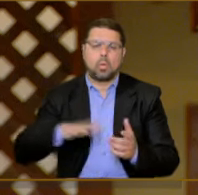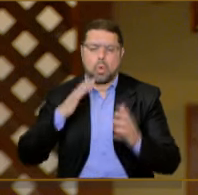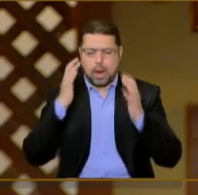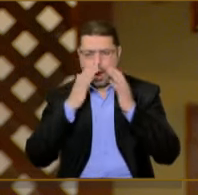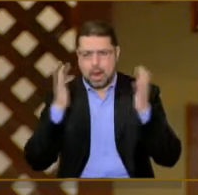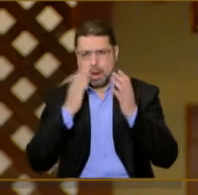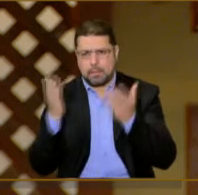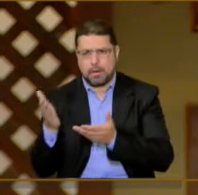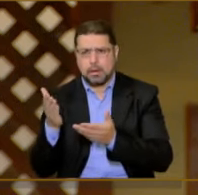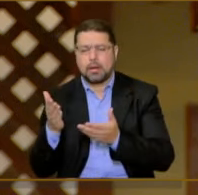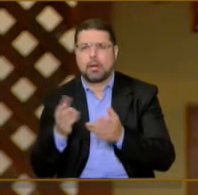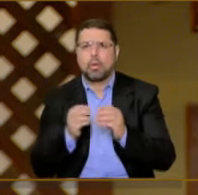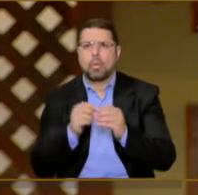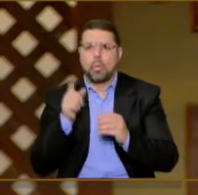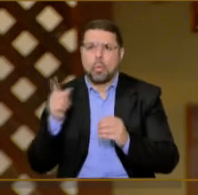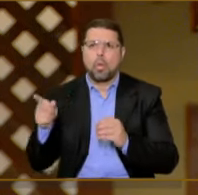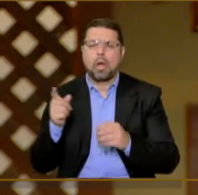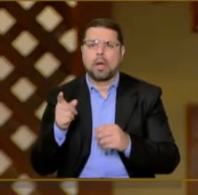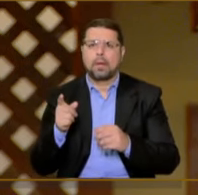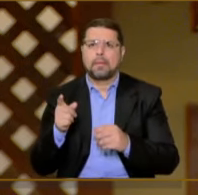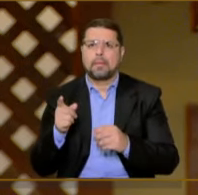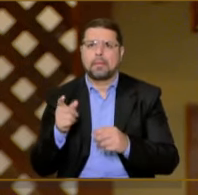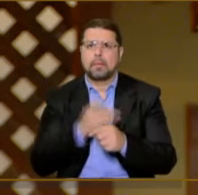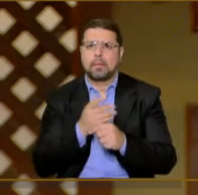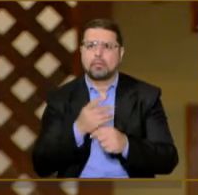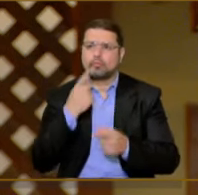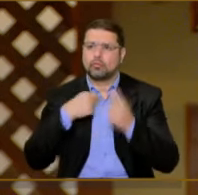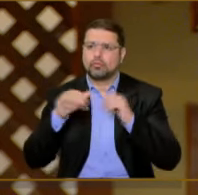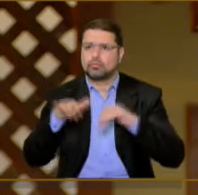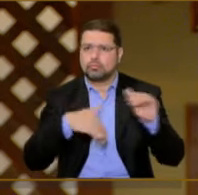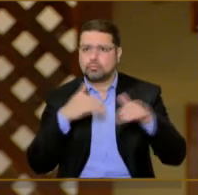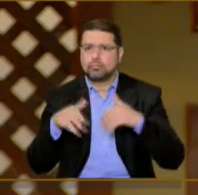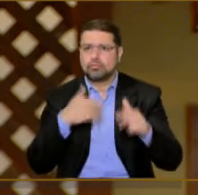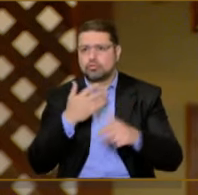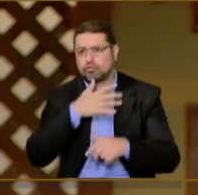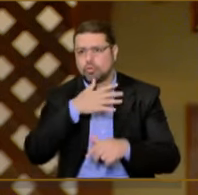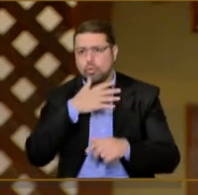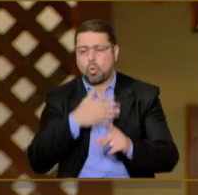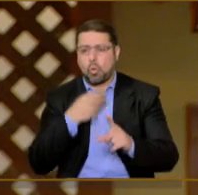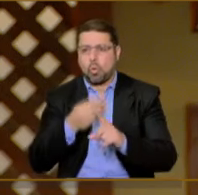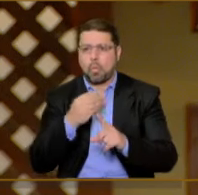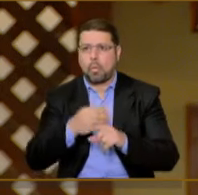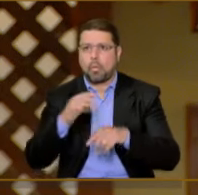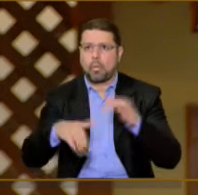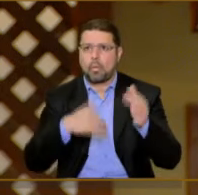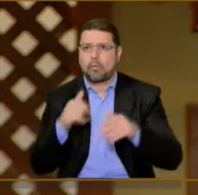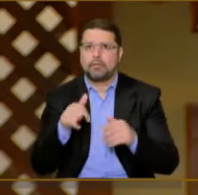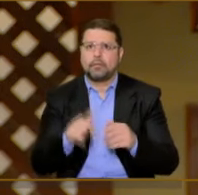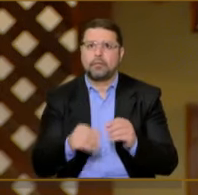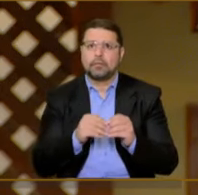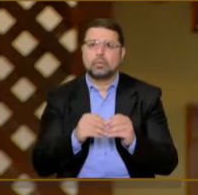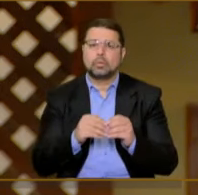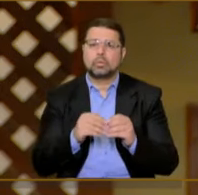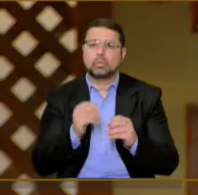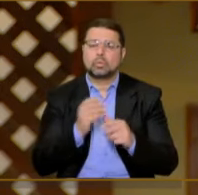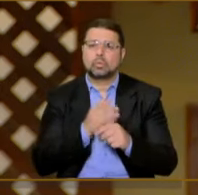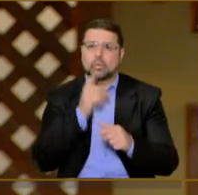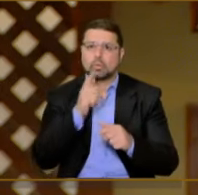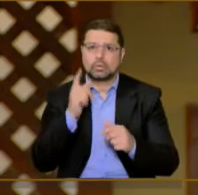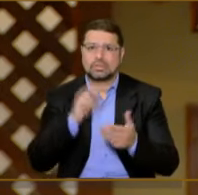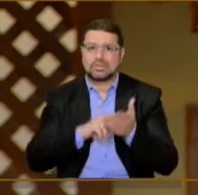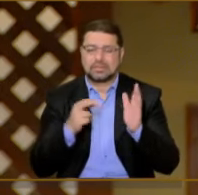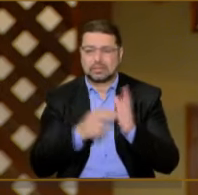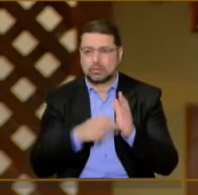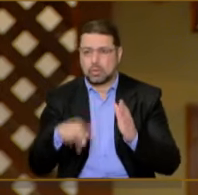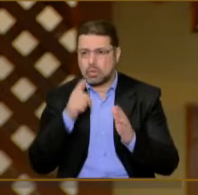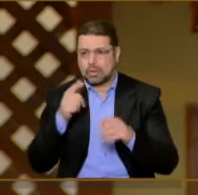عالم له مريدين وله وله محبوه وله فطبعا محاوله